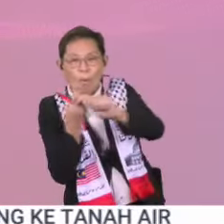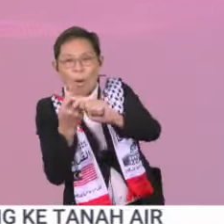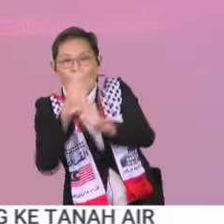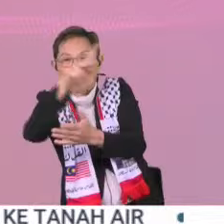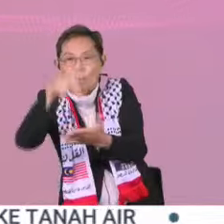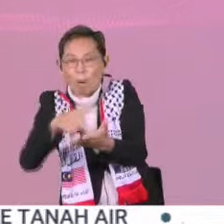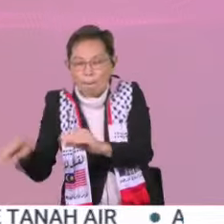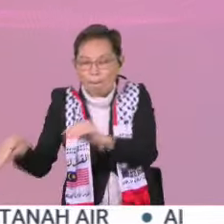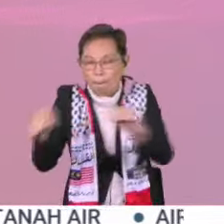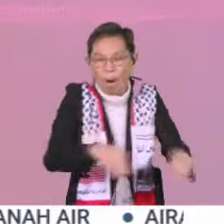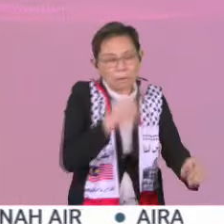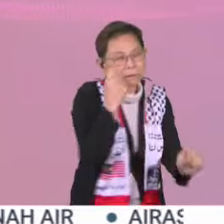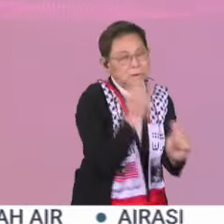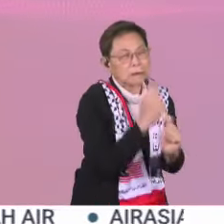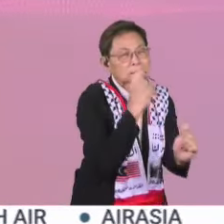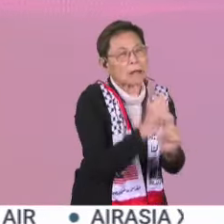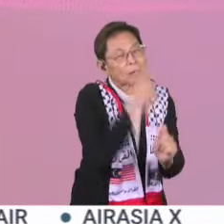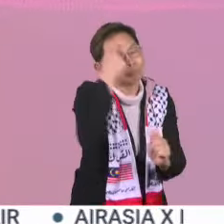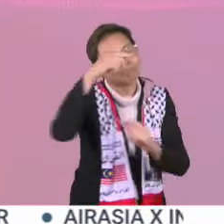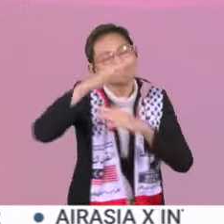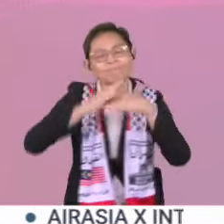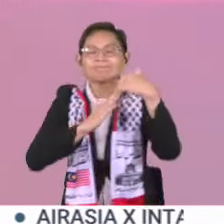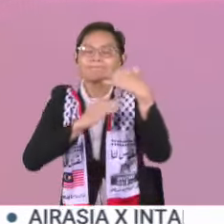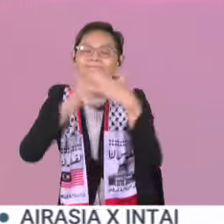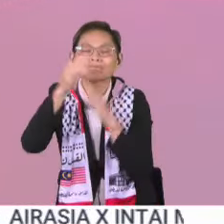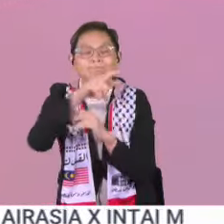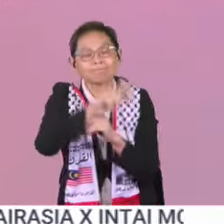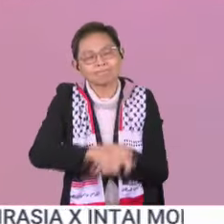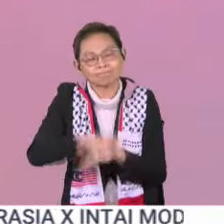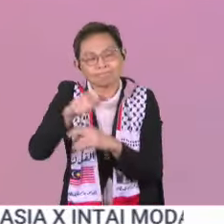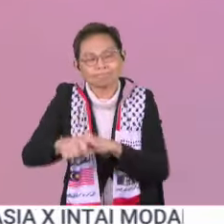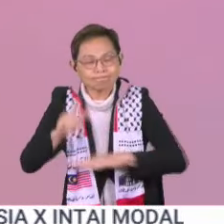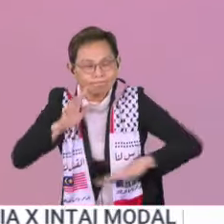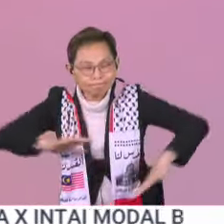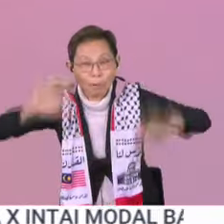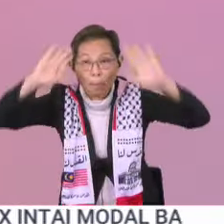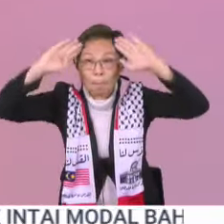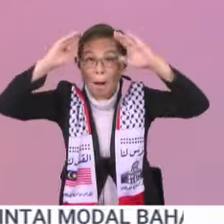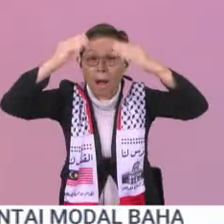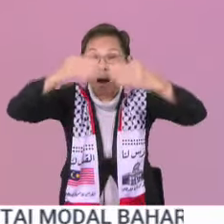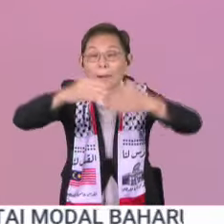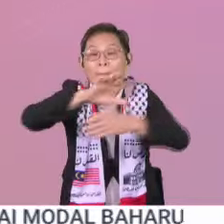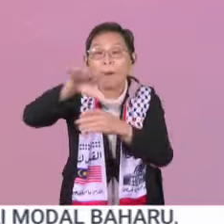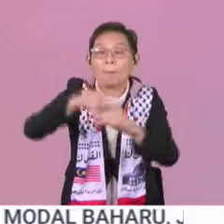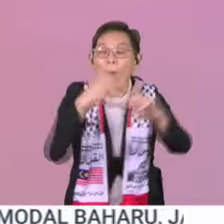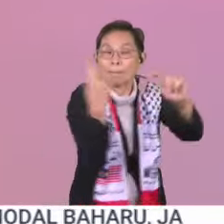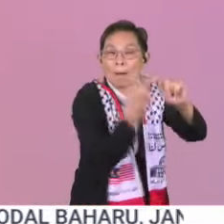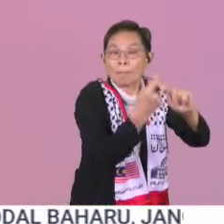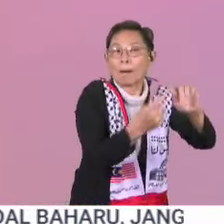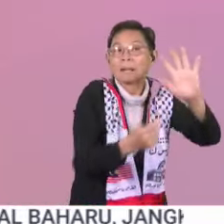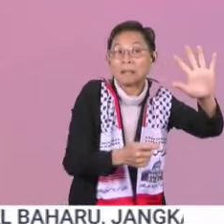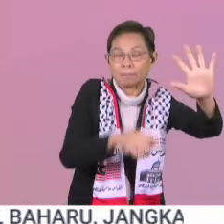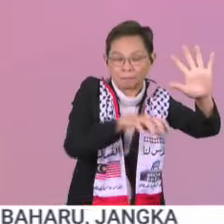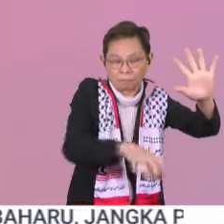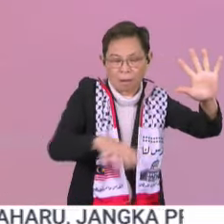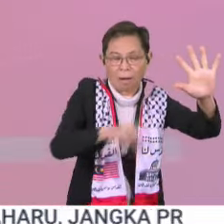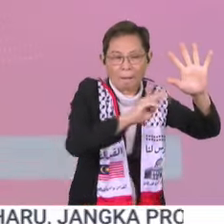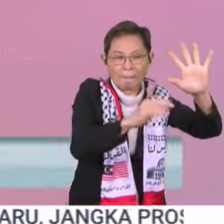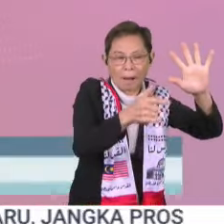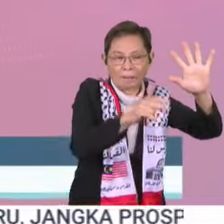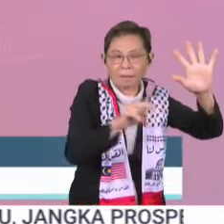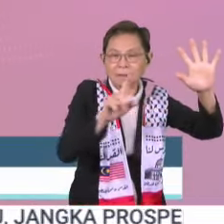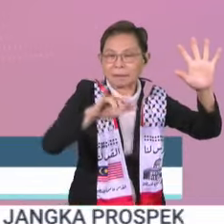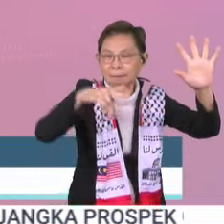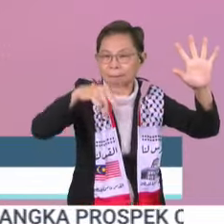pusat pemindahan tetap PPT untuk keselesaan penduduk terjejas banjir di Pahang. Ia melibatkan pembinaan di 5 daerah iaitu Maran,